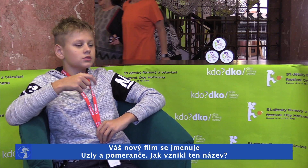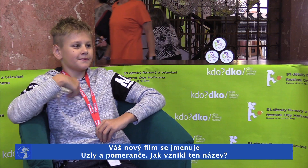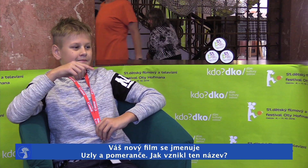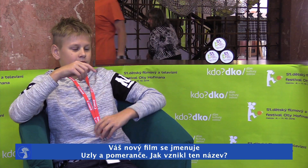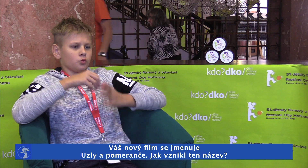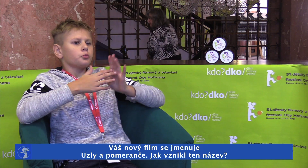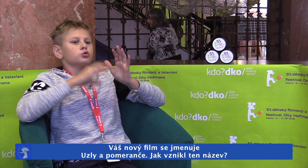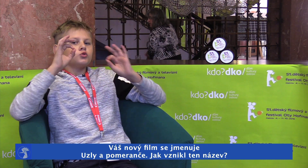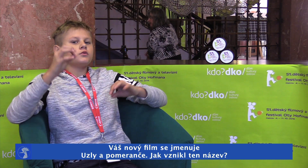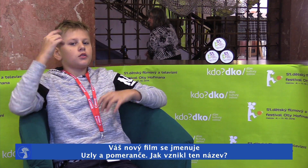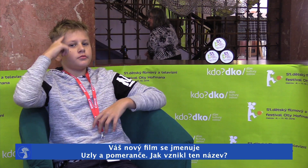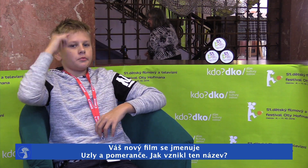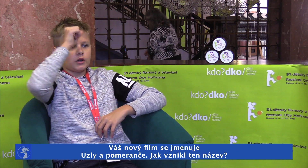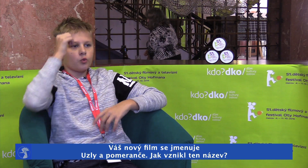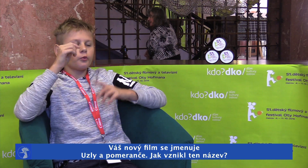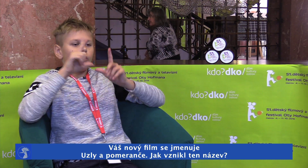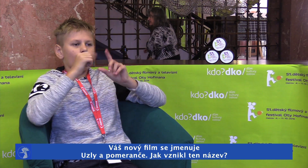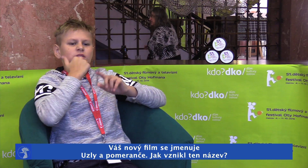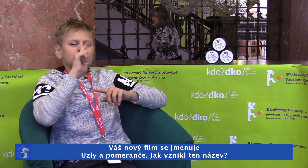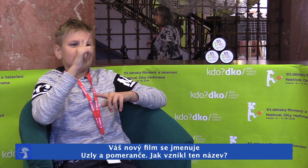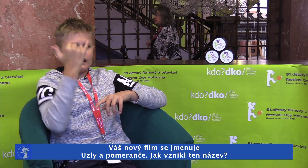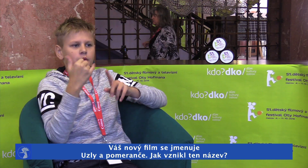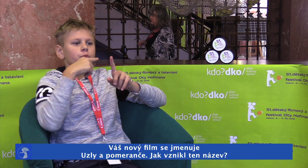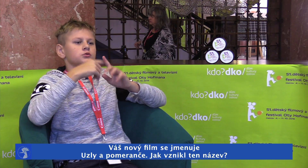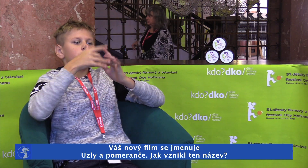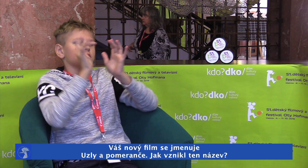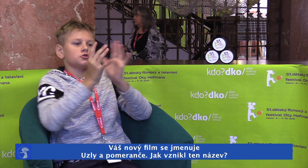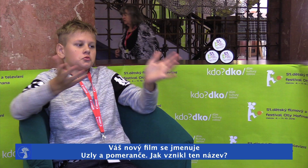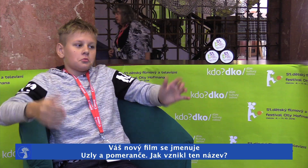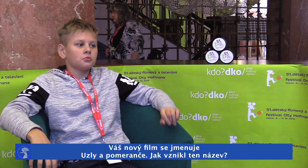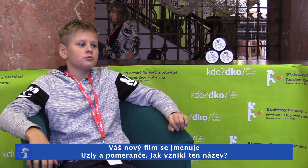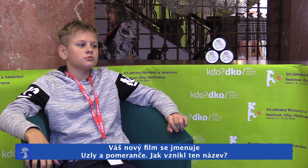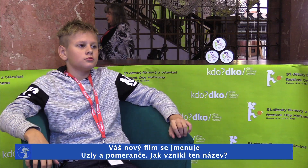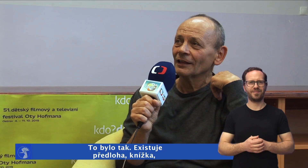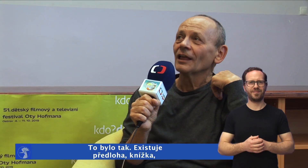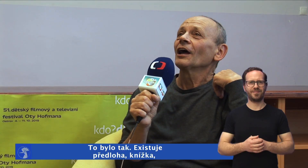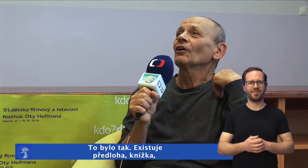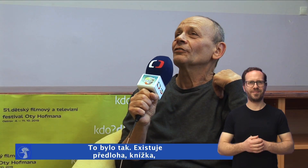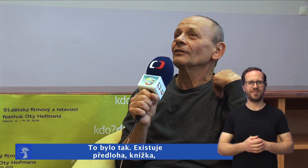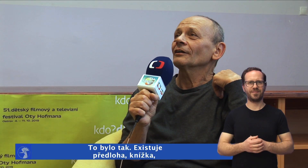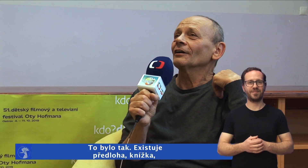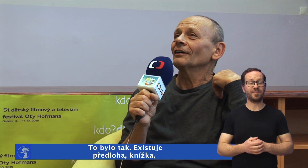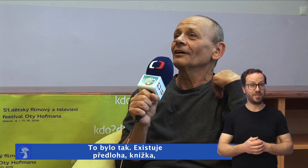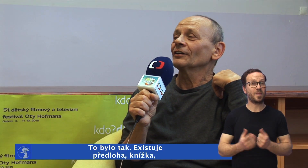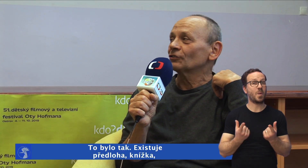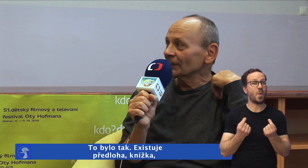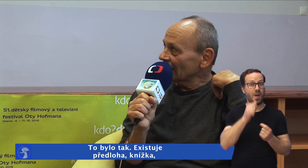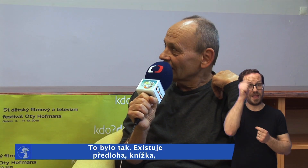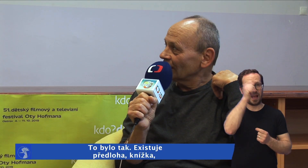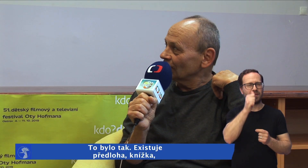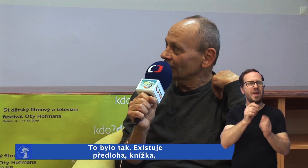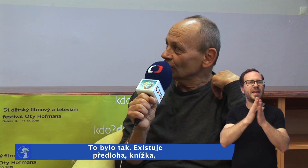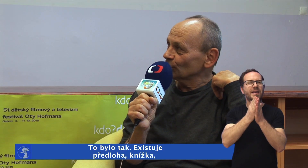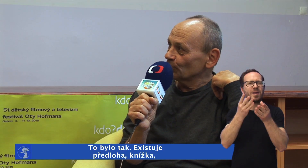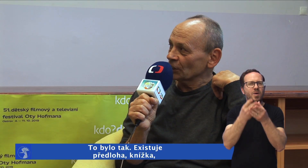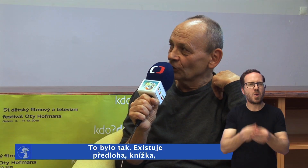Váš nový film se jmenuje Uzly a pomeranče. Jak vznikl ten název? Kde to vzniklo? To je tak,